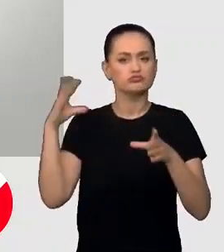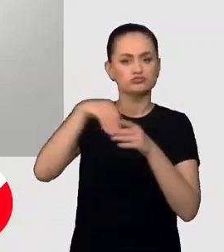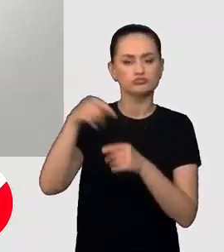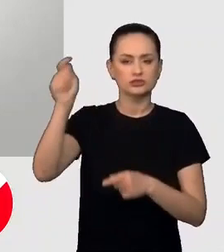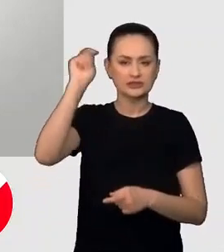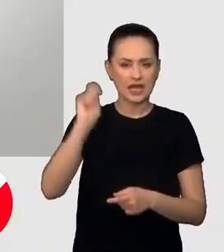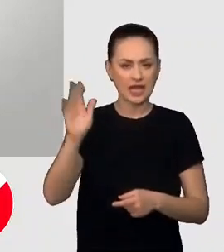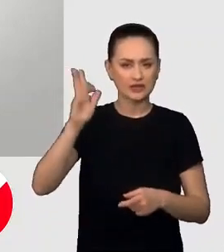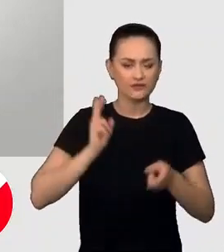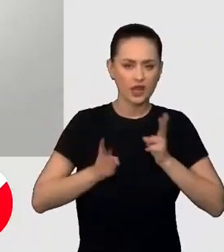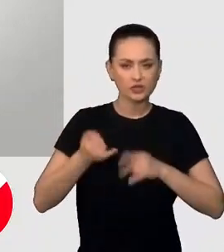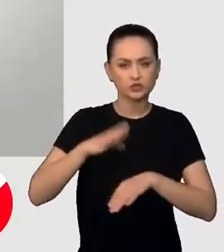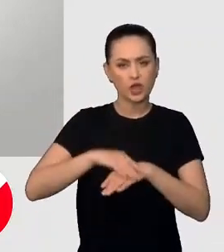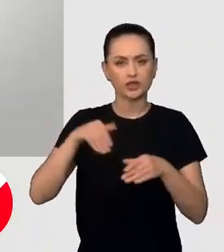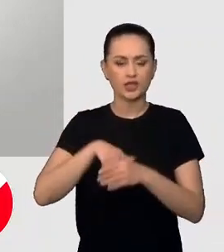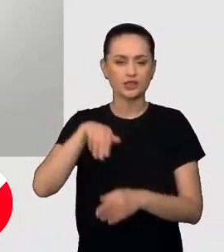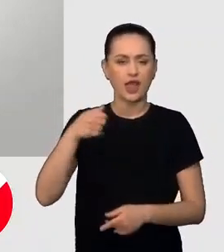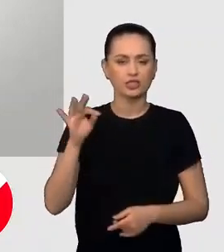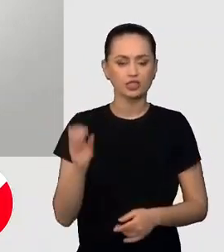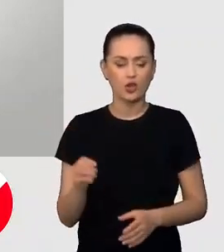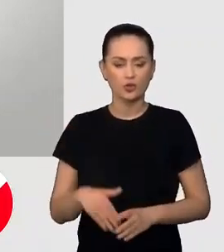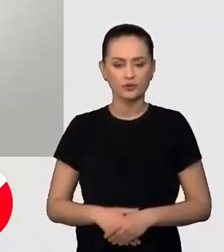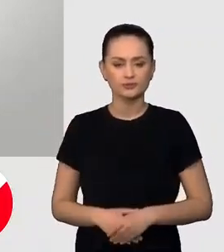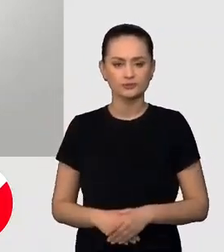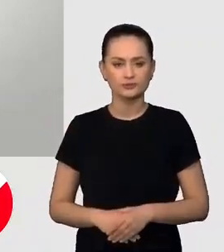susține intrarea țărilor scandinave în NATO.